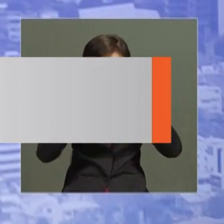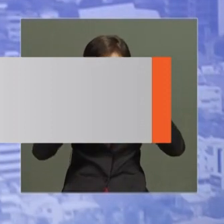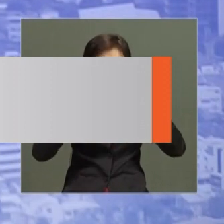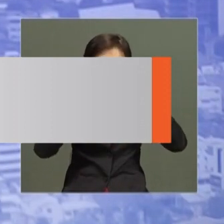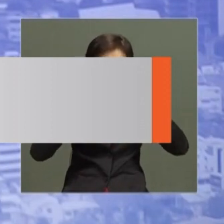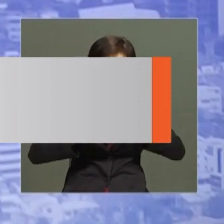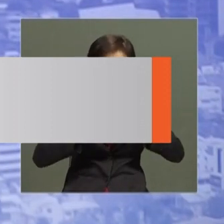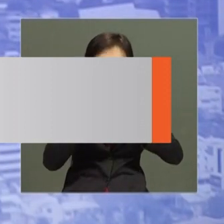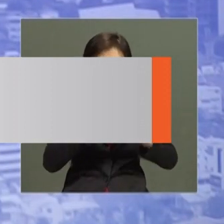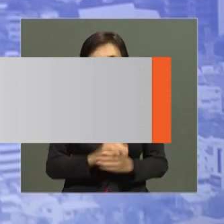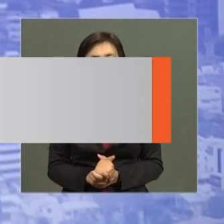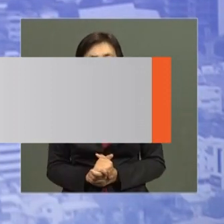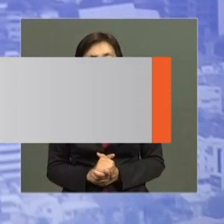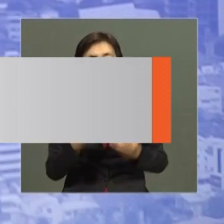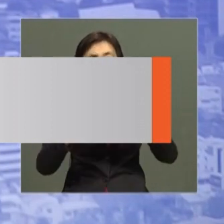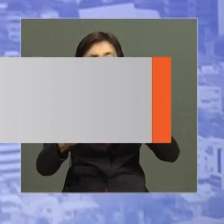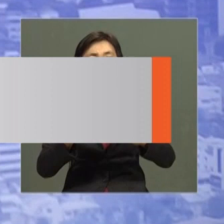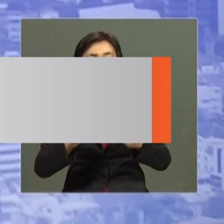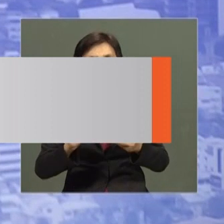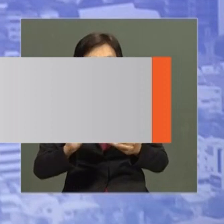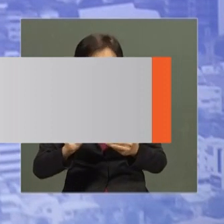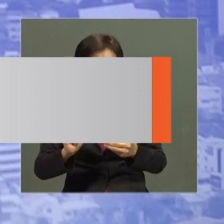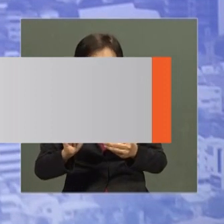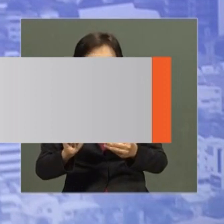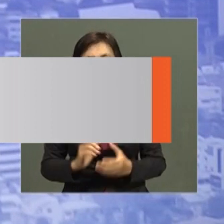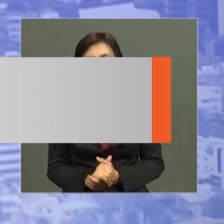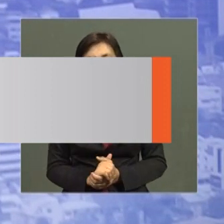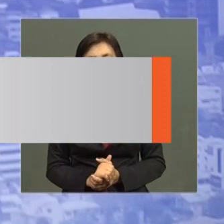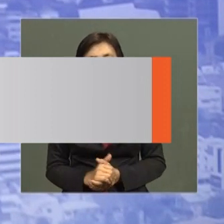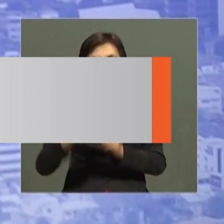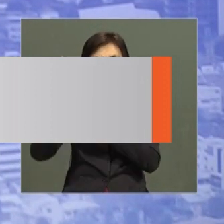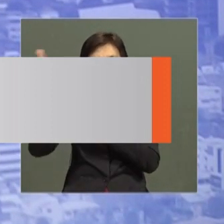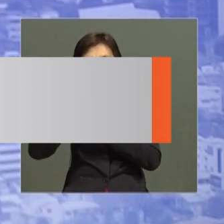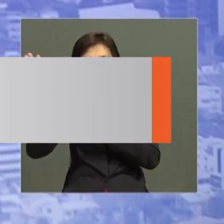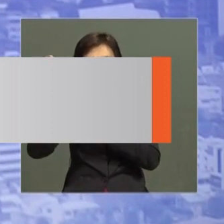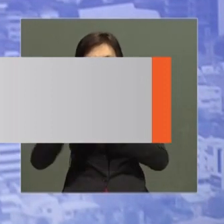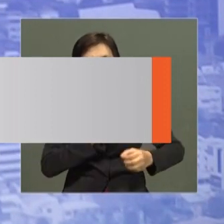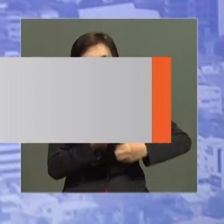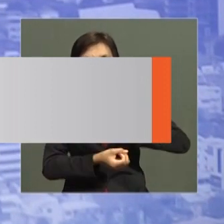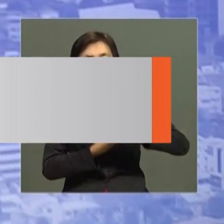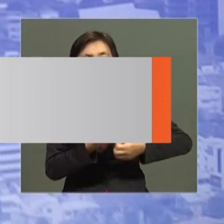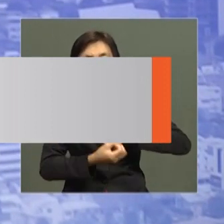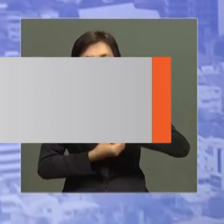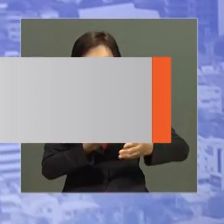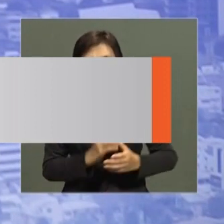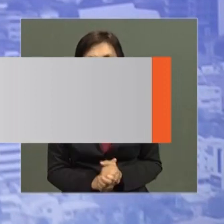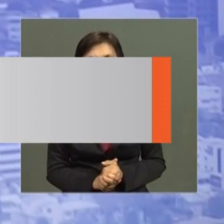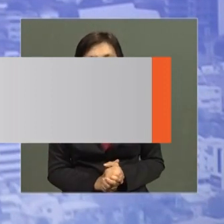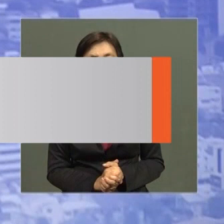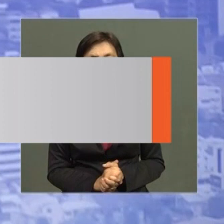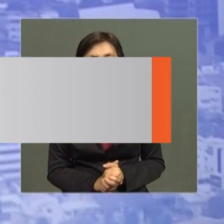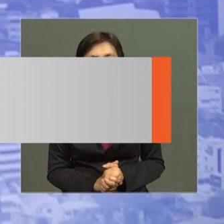เน้นย้ำนะคะว่าผ่อนผันได้เฉพาะในช่วงการอภิปรายแสดงความคิดเห็นโดย